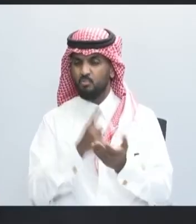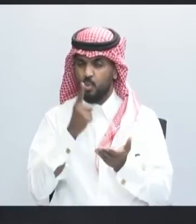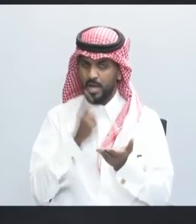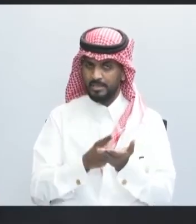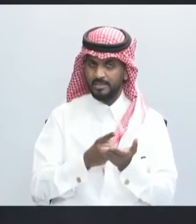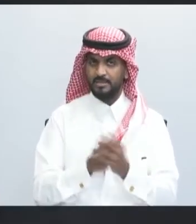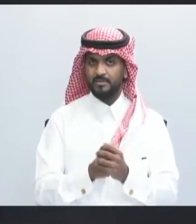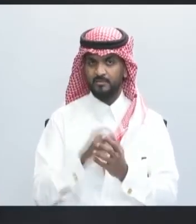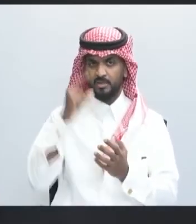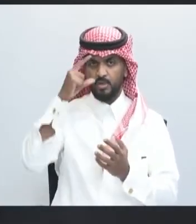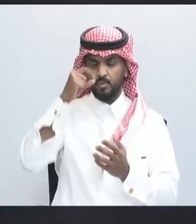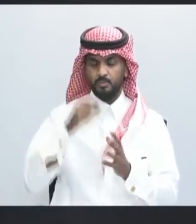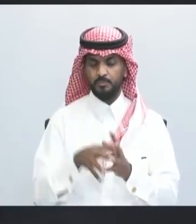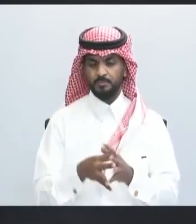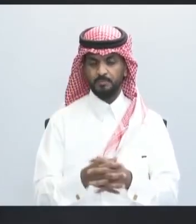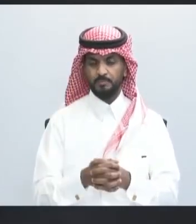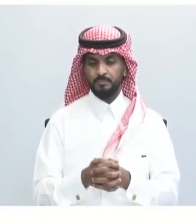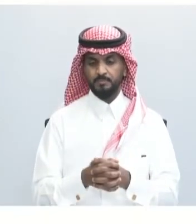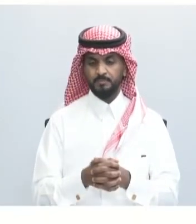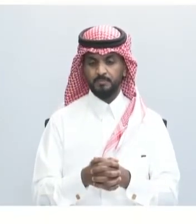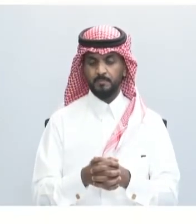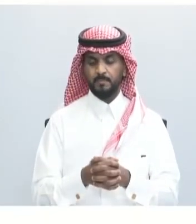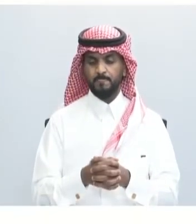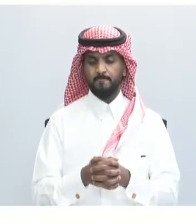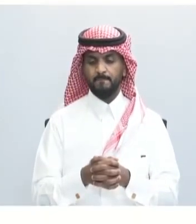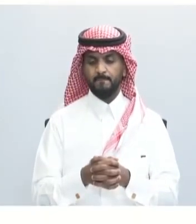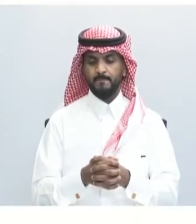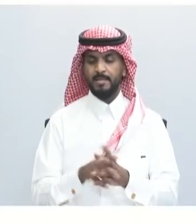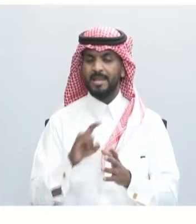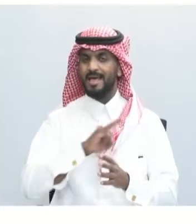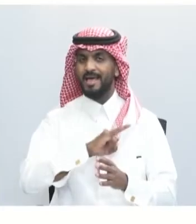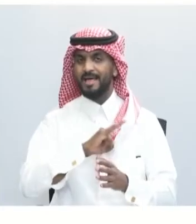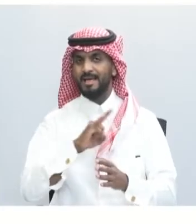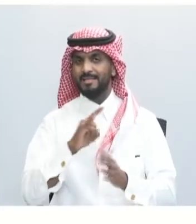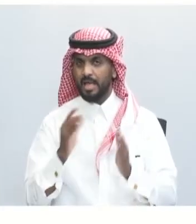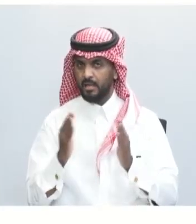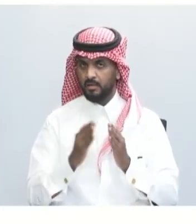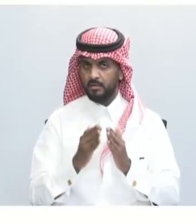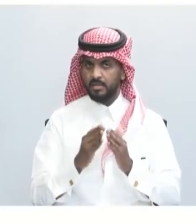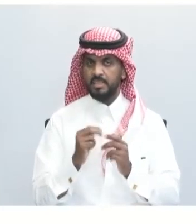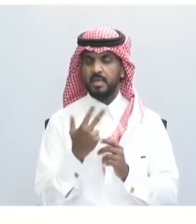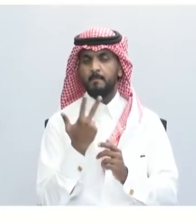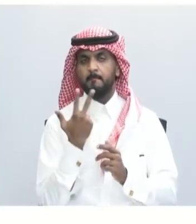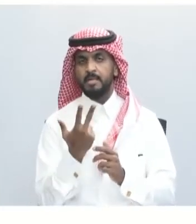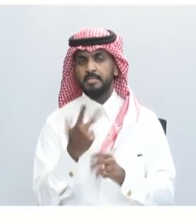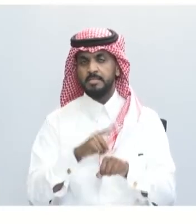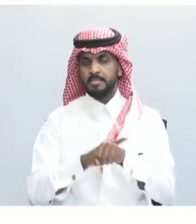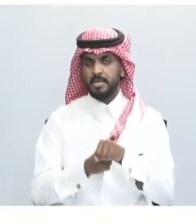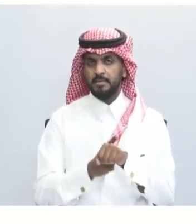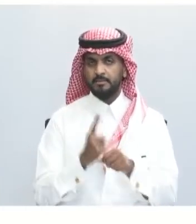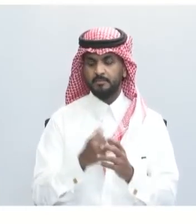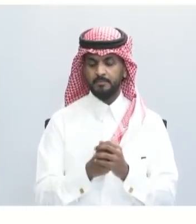في النوم ولكن لا تقل عن ثمانيه ساعات تقريبا